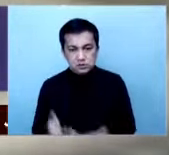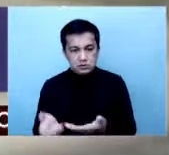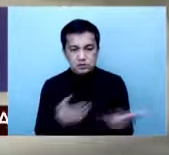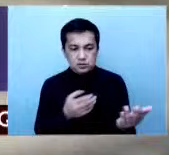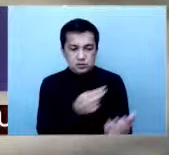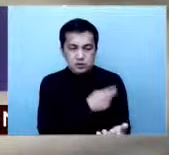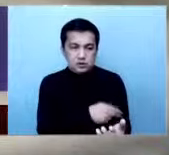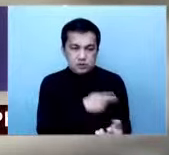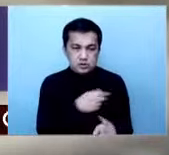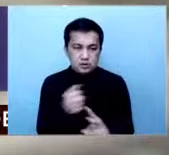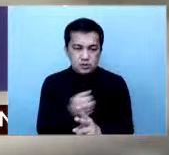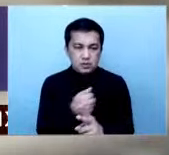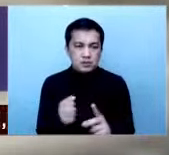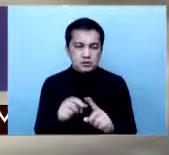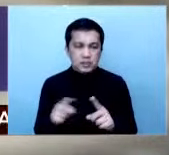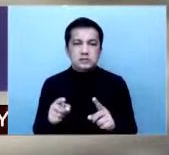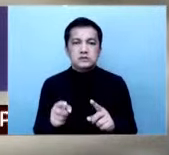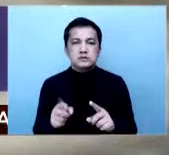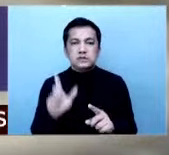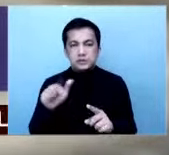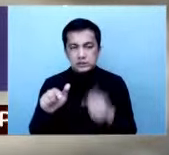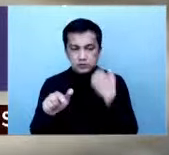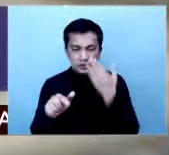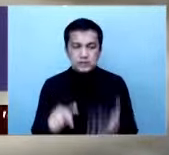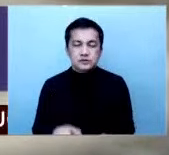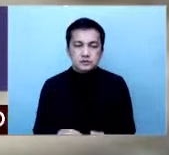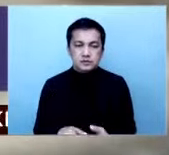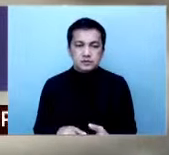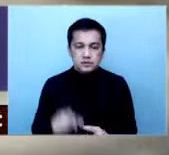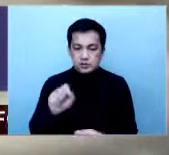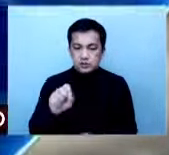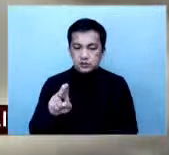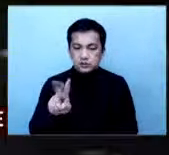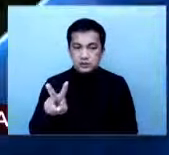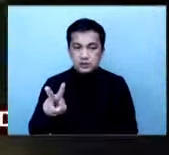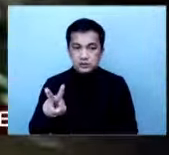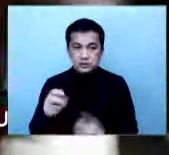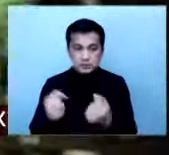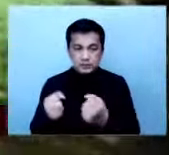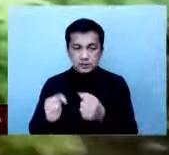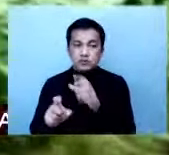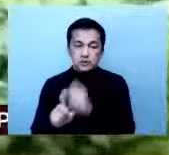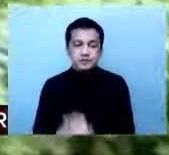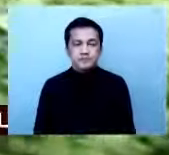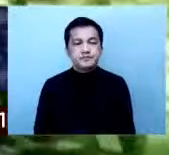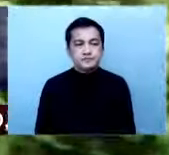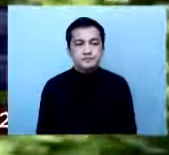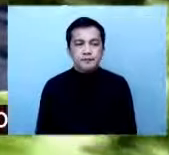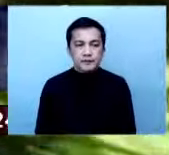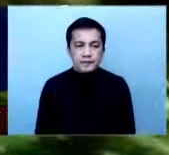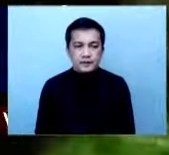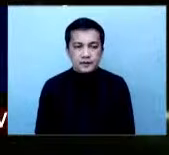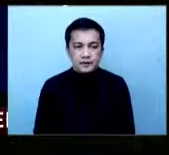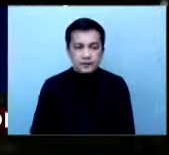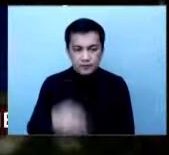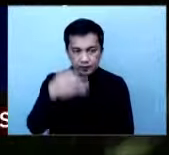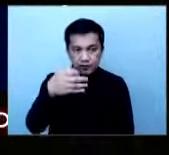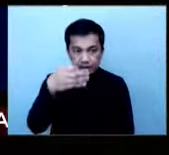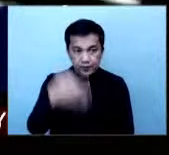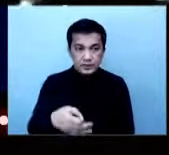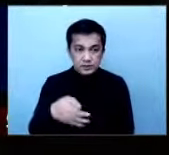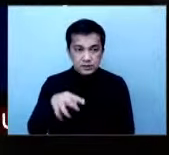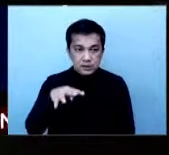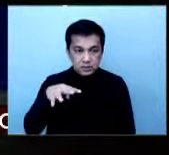mga biktima pero namatay rin naaresto naman ang SUV driver Wasak ang unahan ng bus na ito sa Barangay